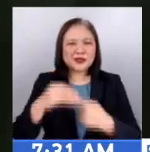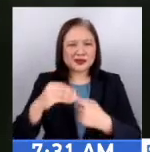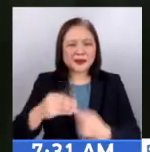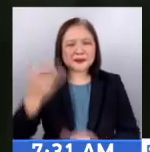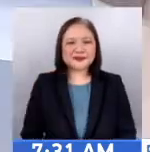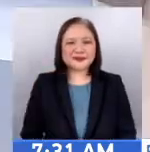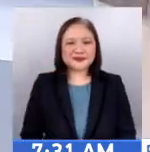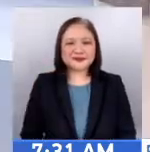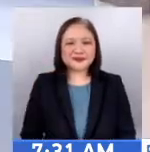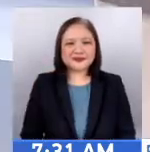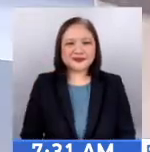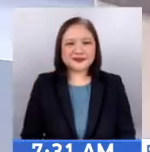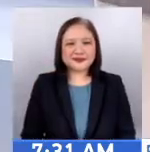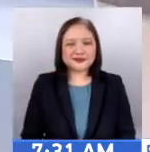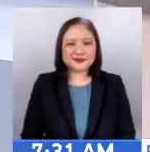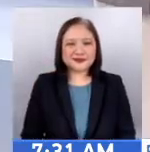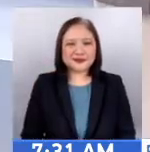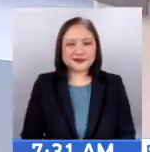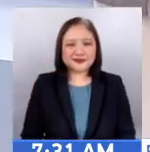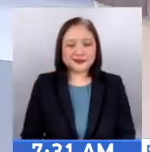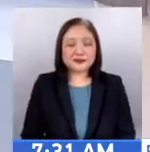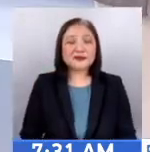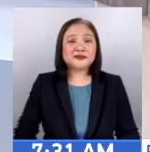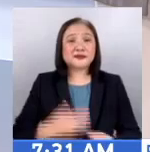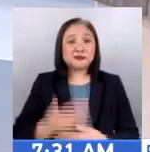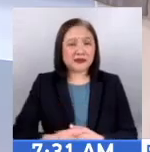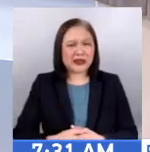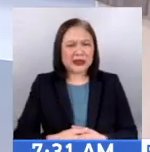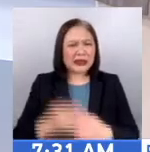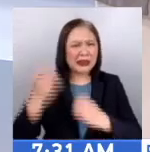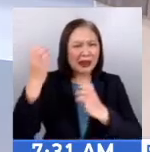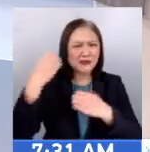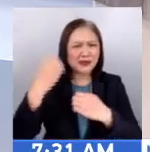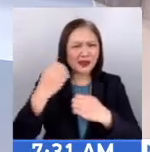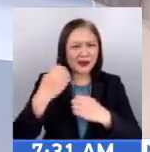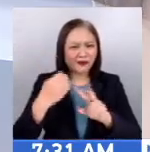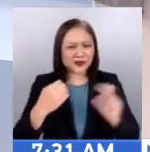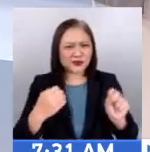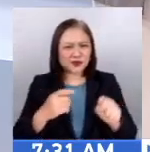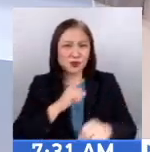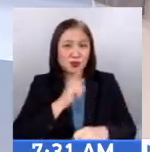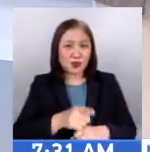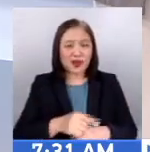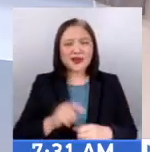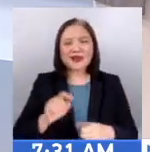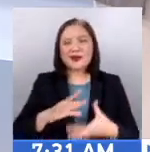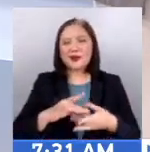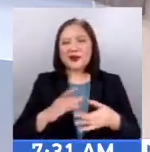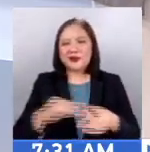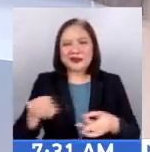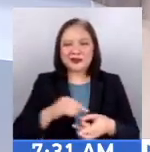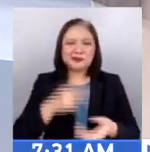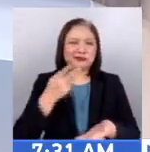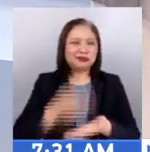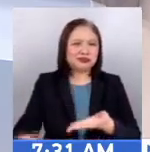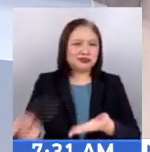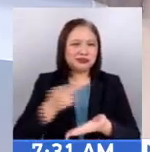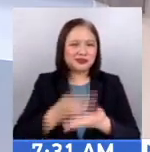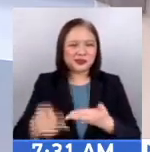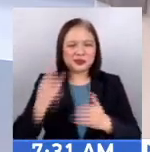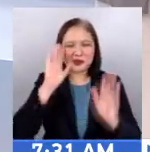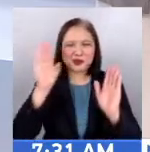Pilipinas. Expectation versus reality, yan ang tila kwento ng ilang epic fail daw na larawan sa National